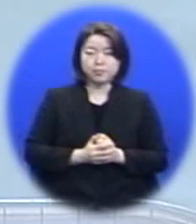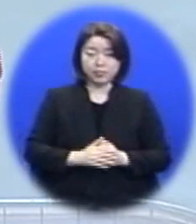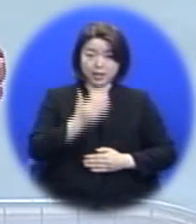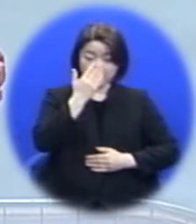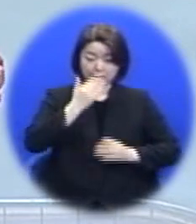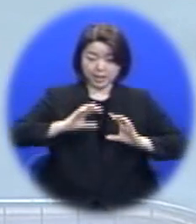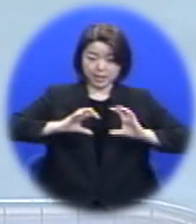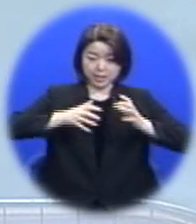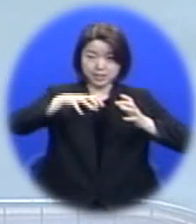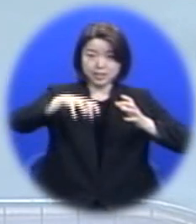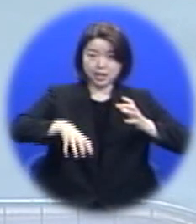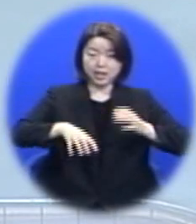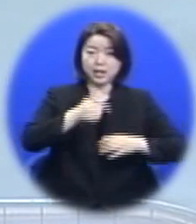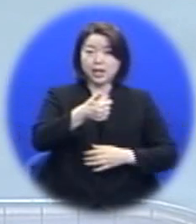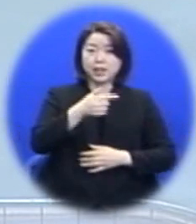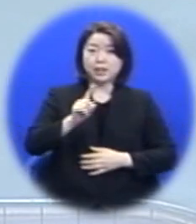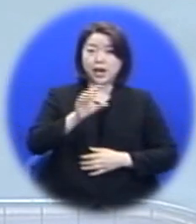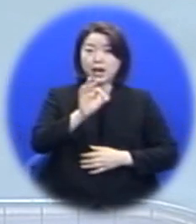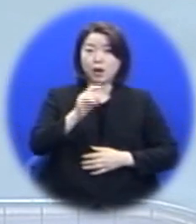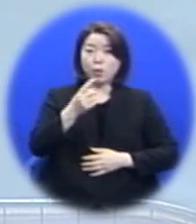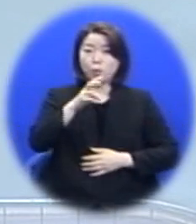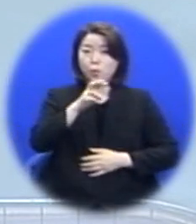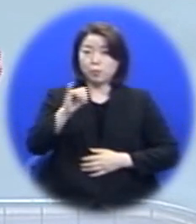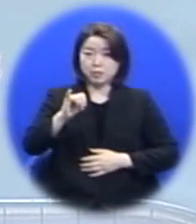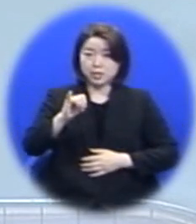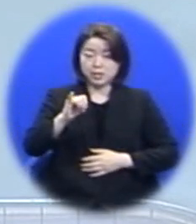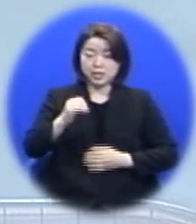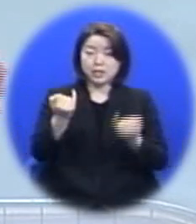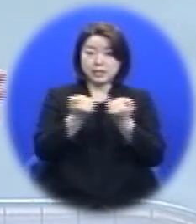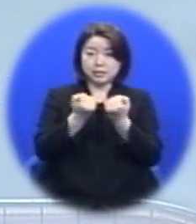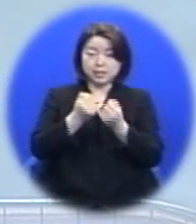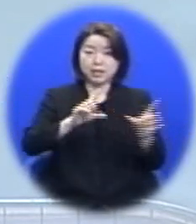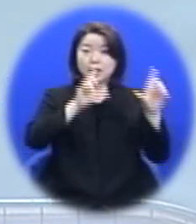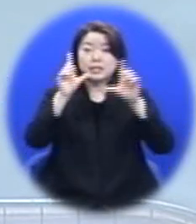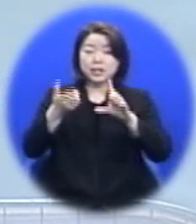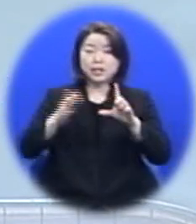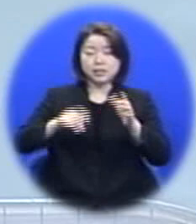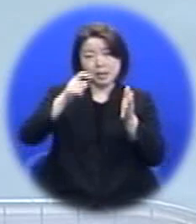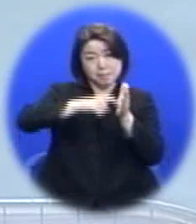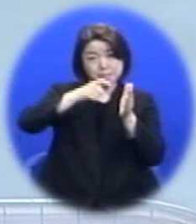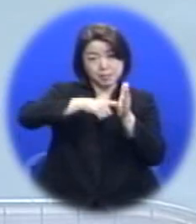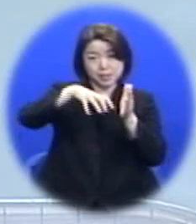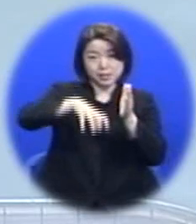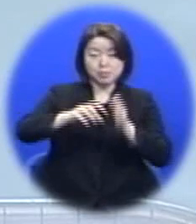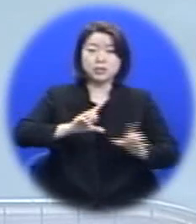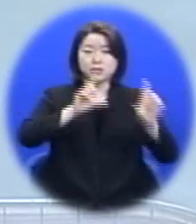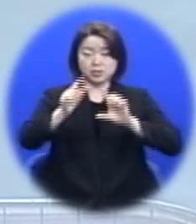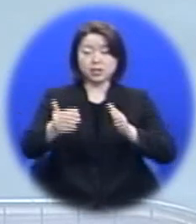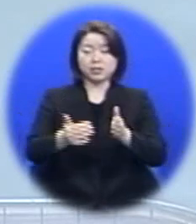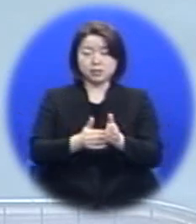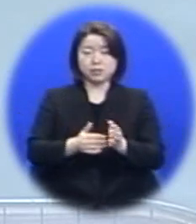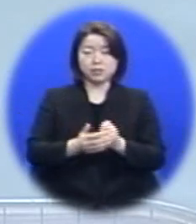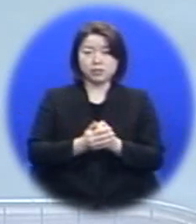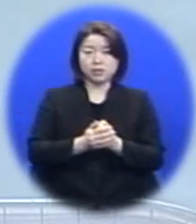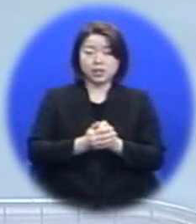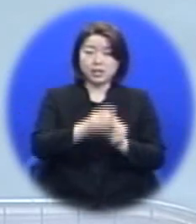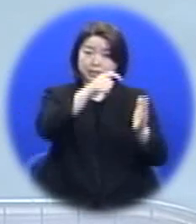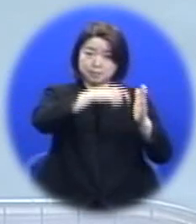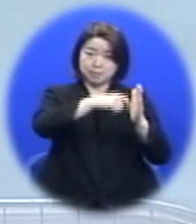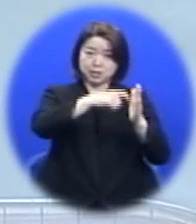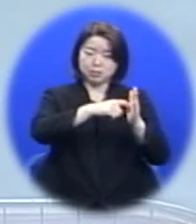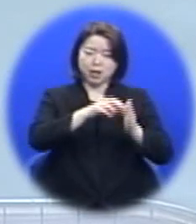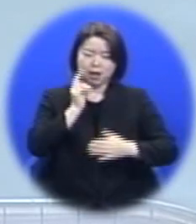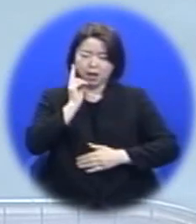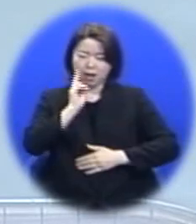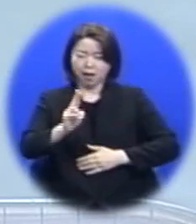이스라엘의 나옴이라고 하는 여인이 살았는데 베들레헴에서 살았습니다. 그런데 그 베들레헴에 극심한